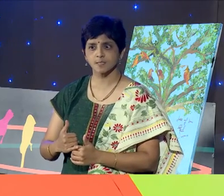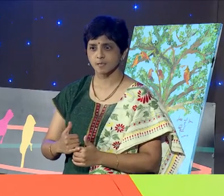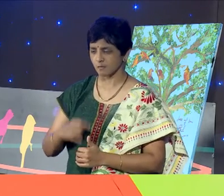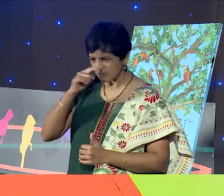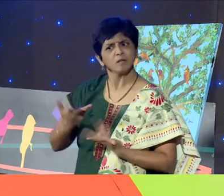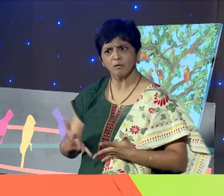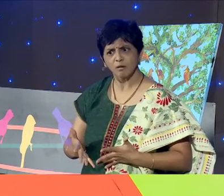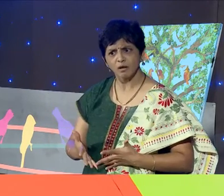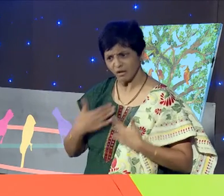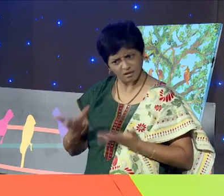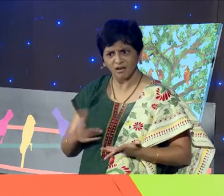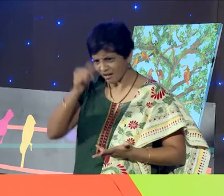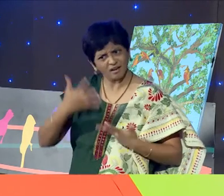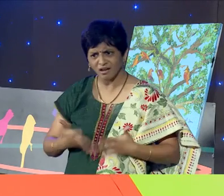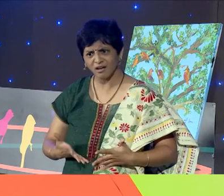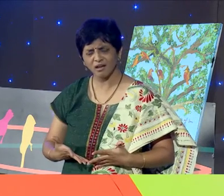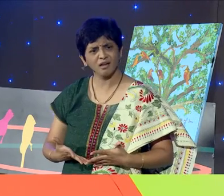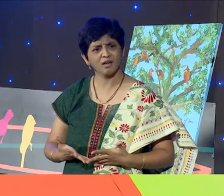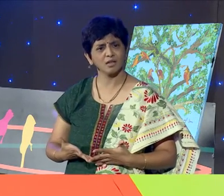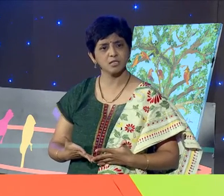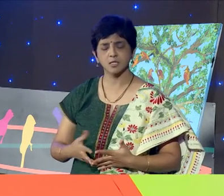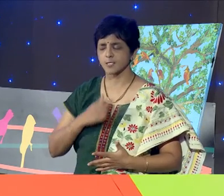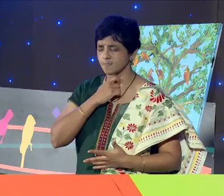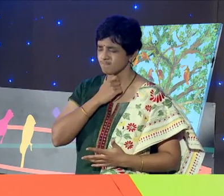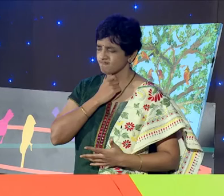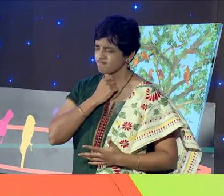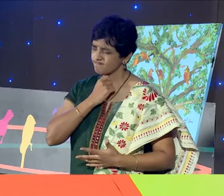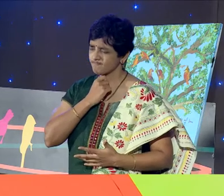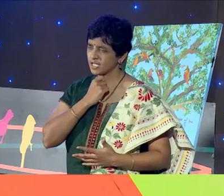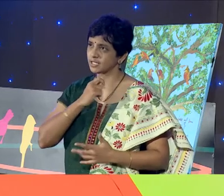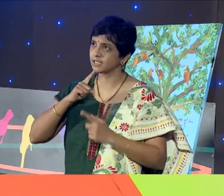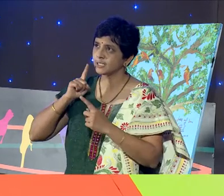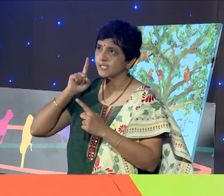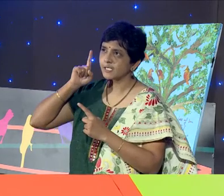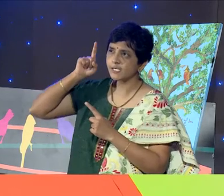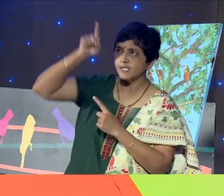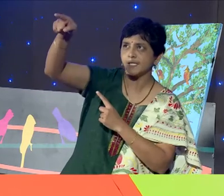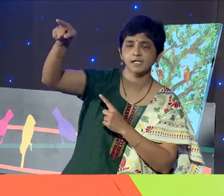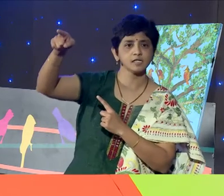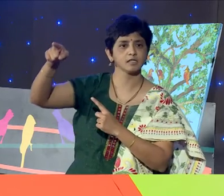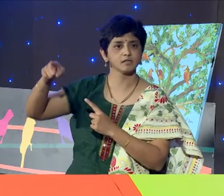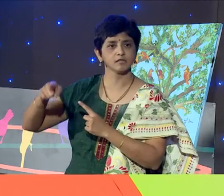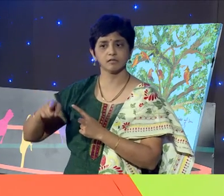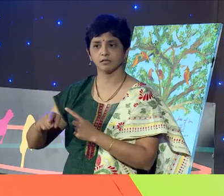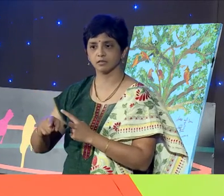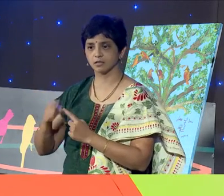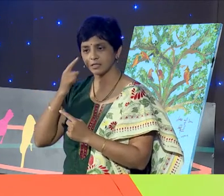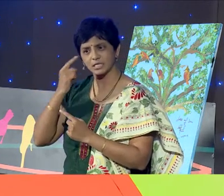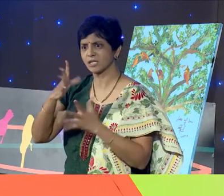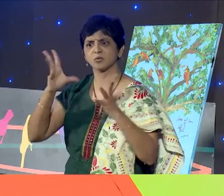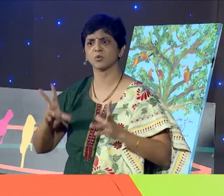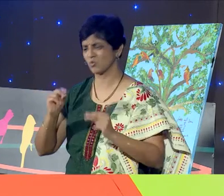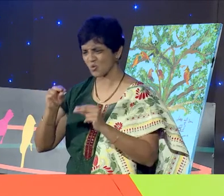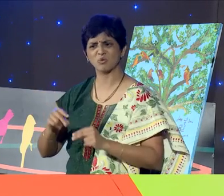हमने कसम खा ली कि सनराइज कैंडल को उस बुलंदी पे लेके जाए, क्या बहुत हो गया